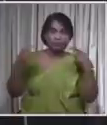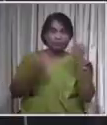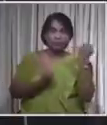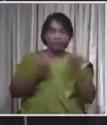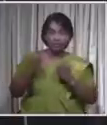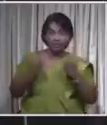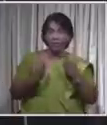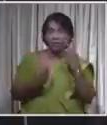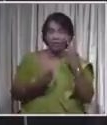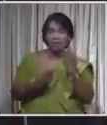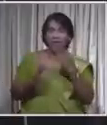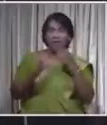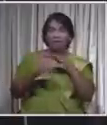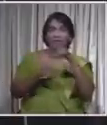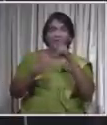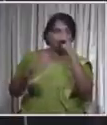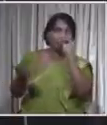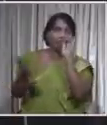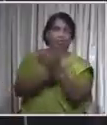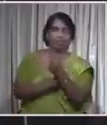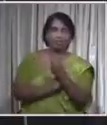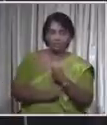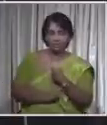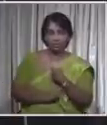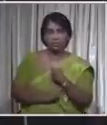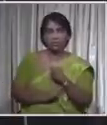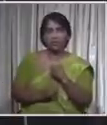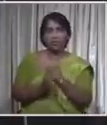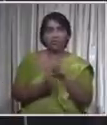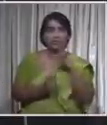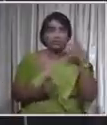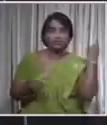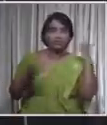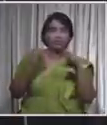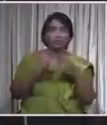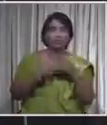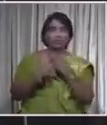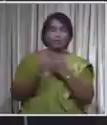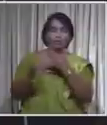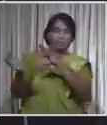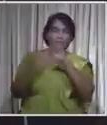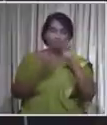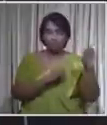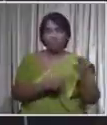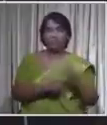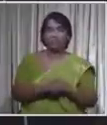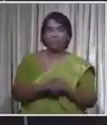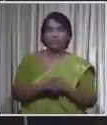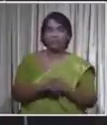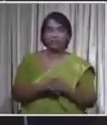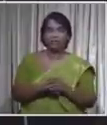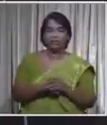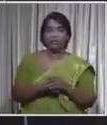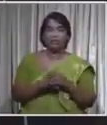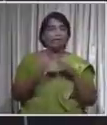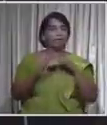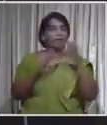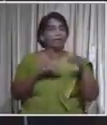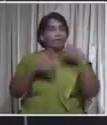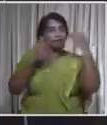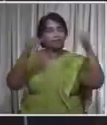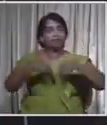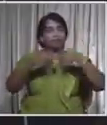මම වත්තේ හංගගෙන ඉන්නවා කියලා පොලිසියෙන් 100ක් ඉදිරිය පැනලා මාව එළියට ඇදලා අරගෙන ඊට පස්සේ ගිහිල්ලා මුළු වත්තම